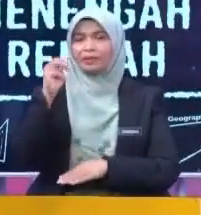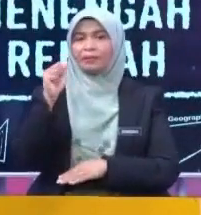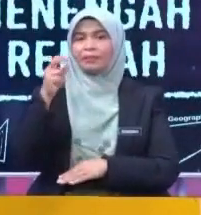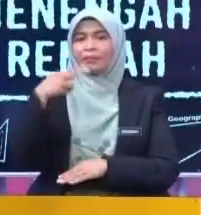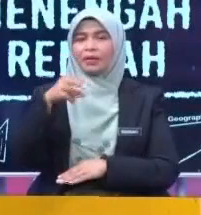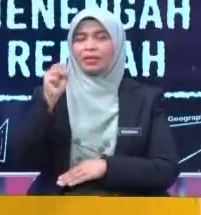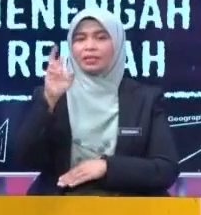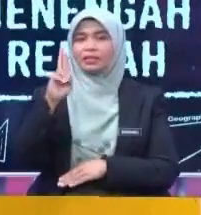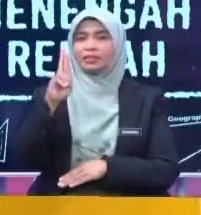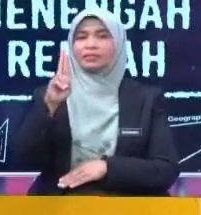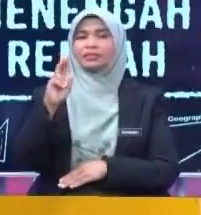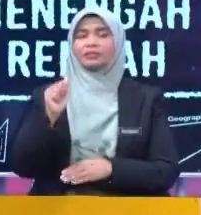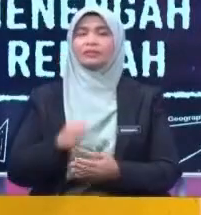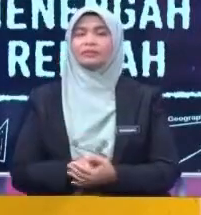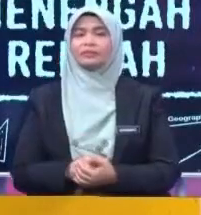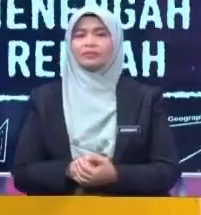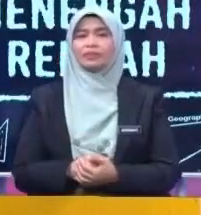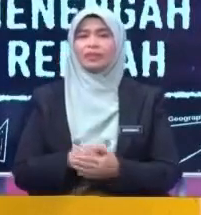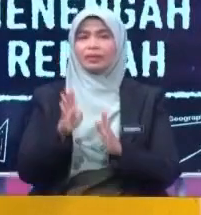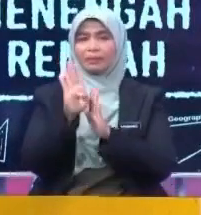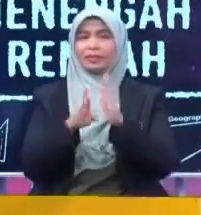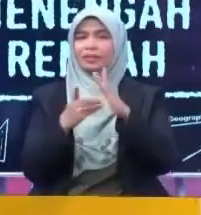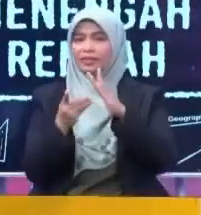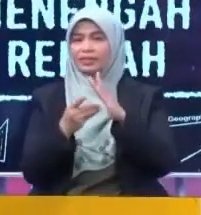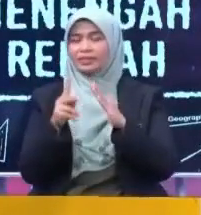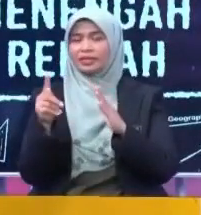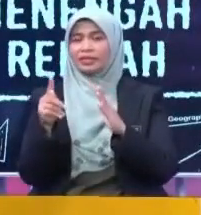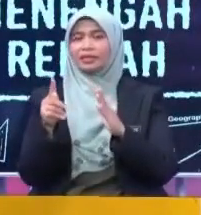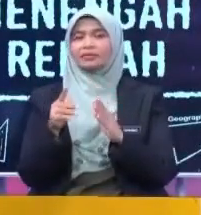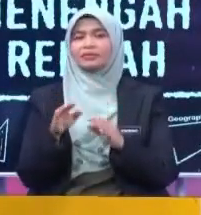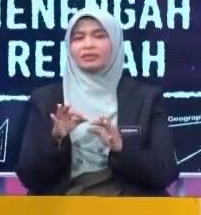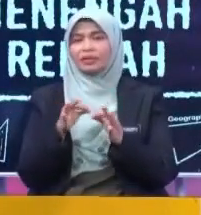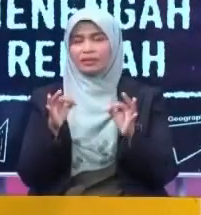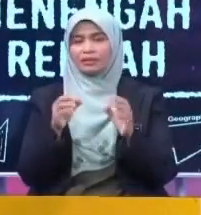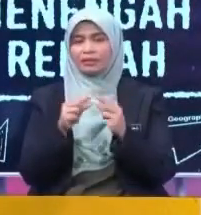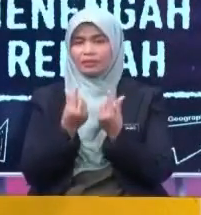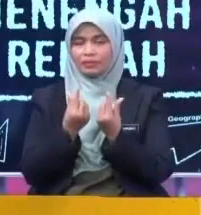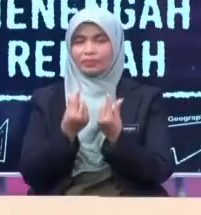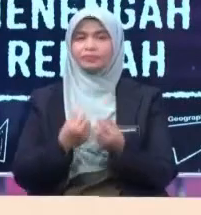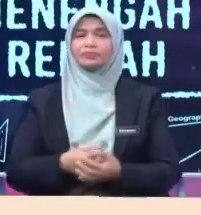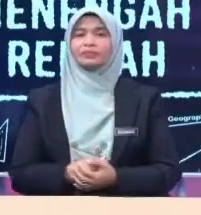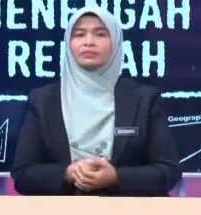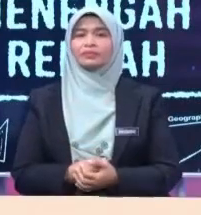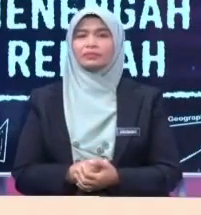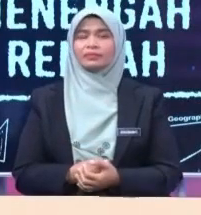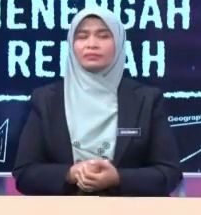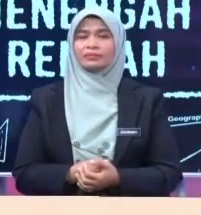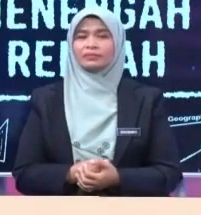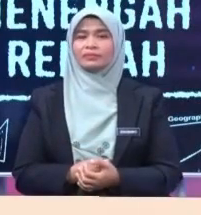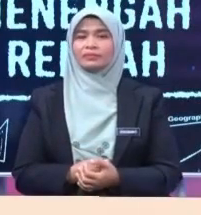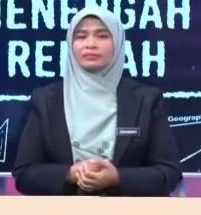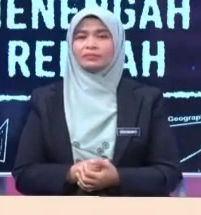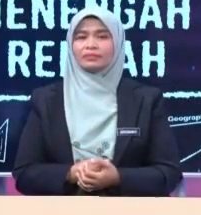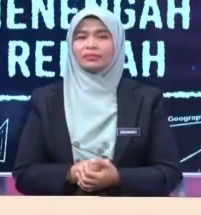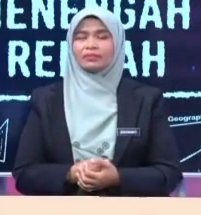alam akhirat, alam yang lain pula. Okay, berdasarkan firman Allah dalam surah Qaf ayat 44. Okay, macam biasa, saya nak